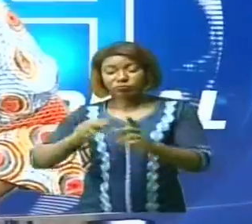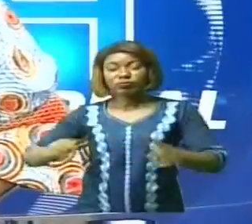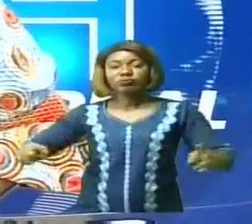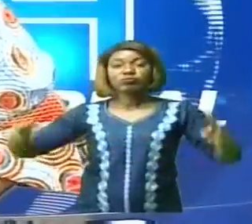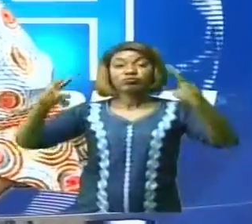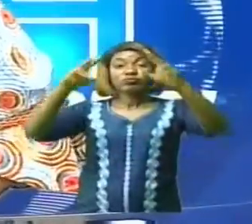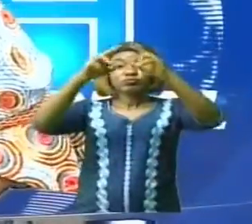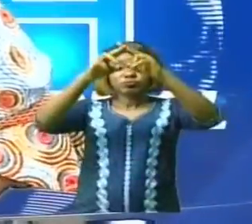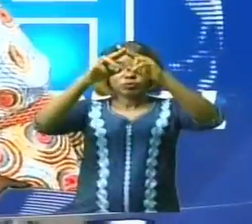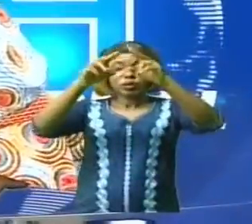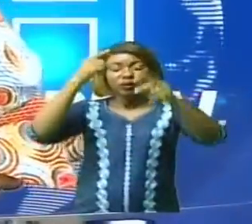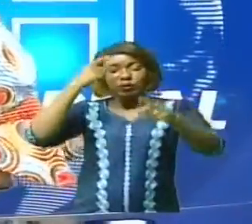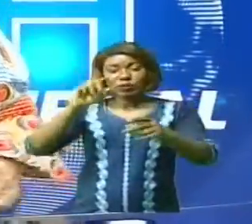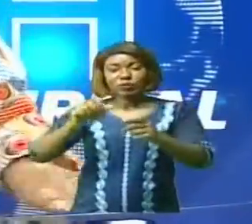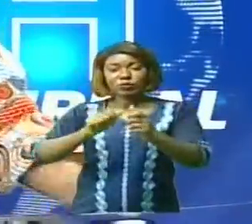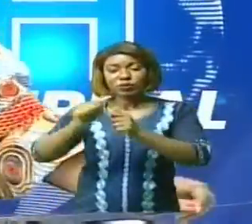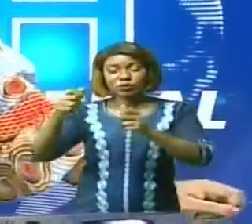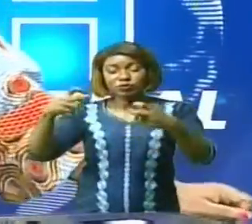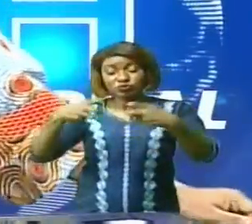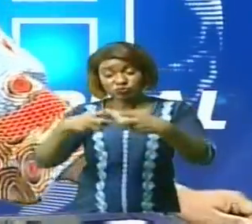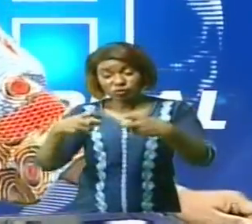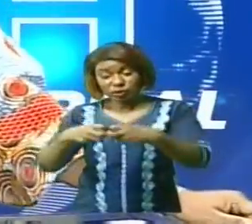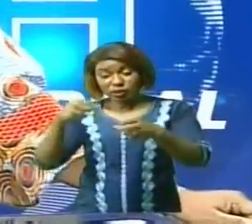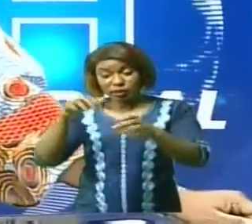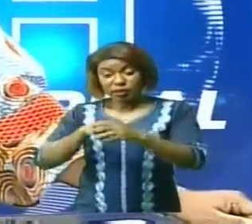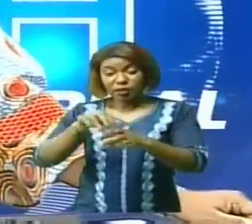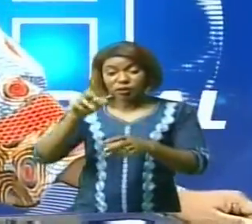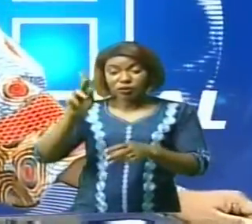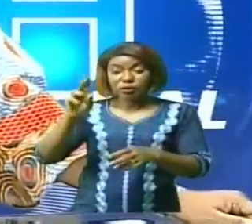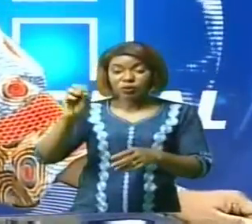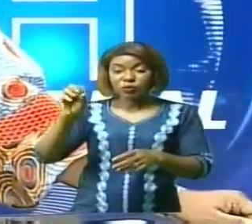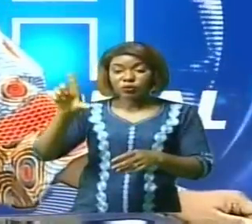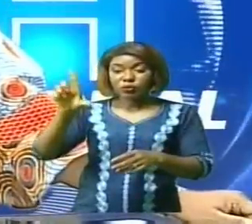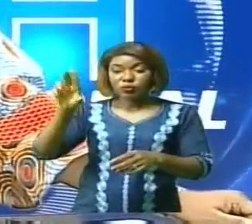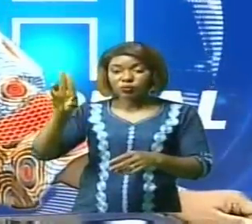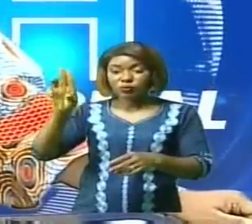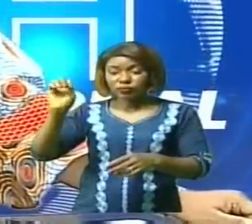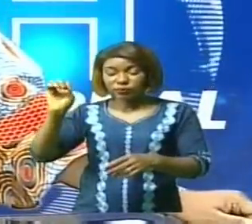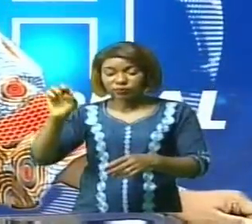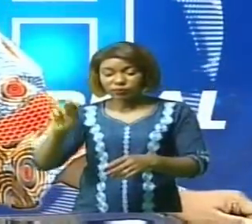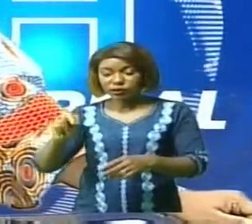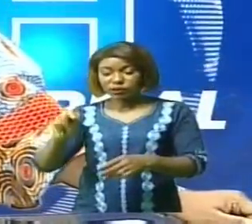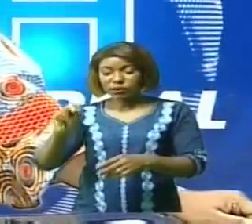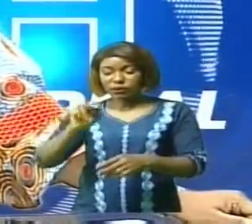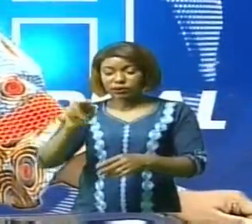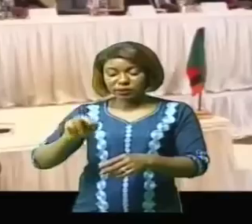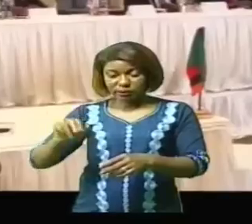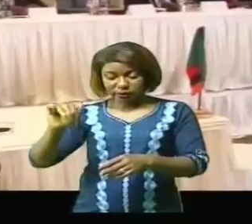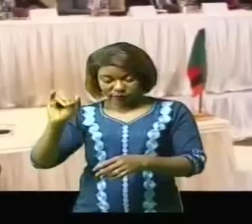330 kV Kolwezi-Solwezi. Yvette Makuntima.